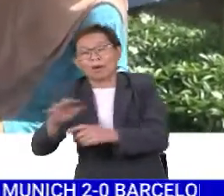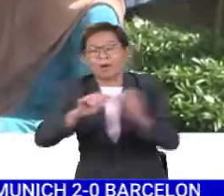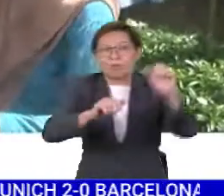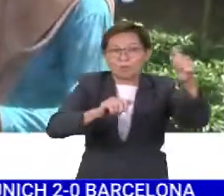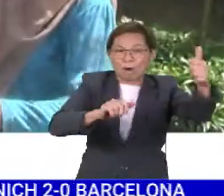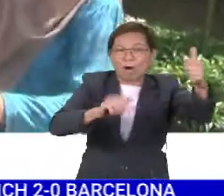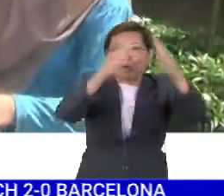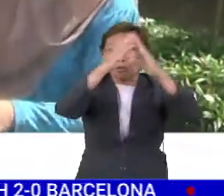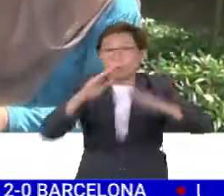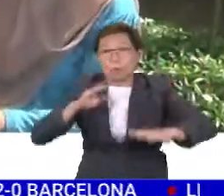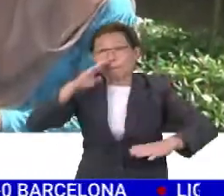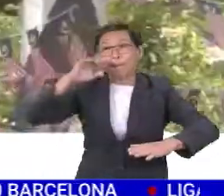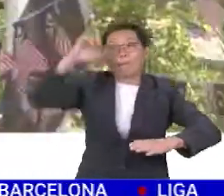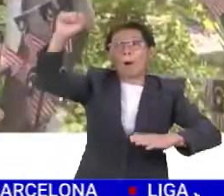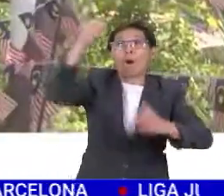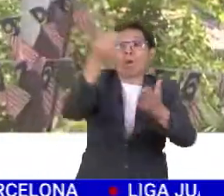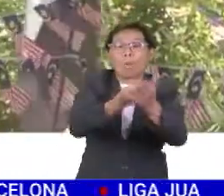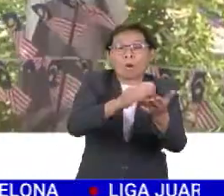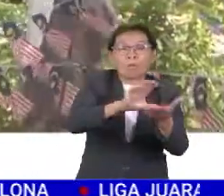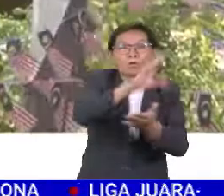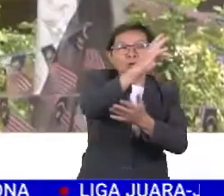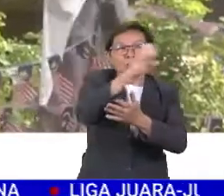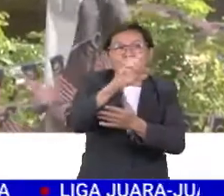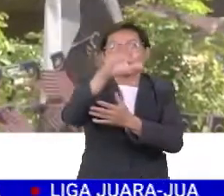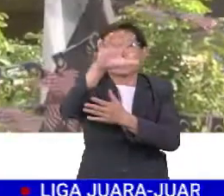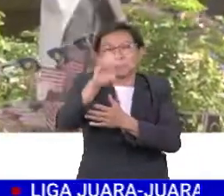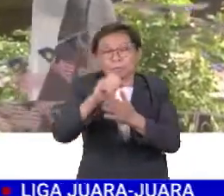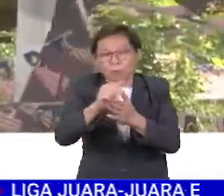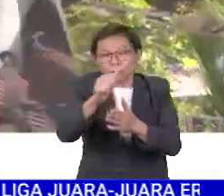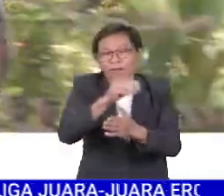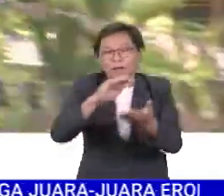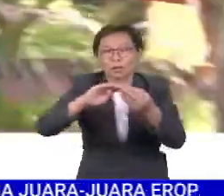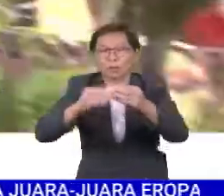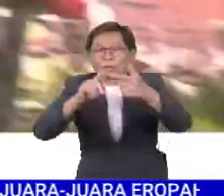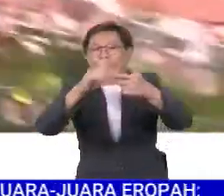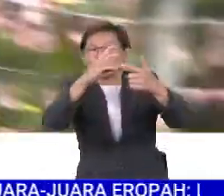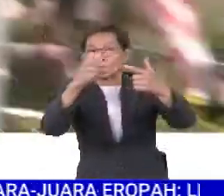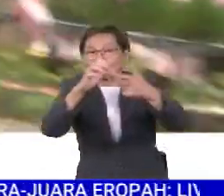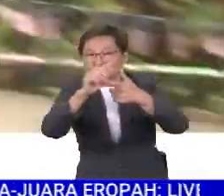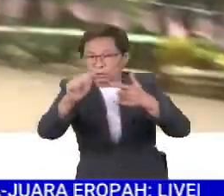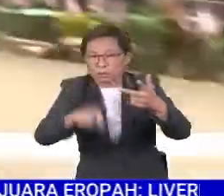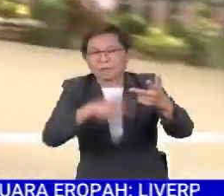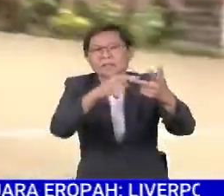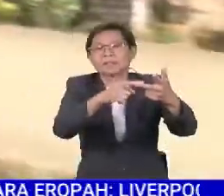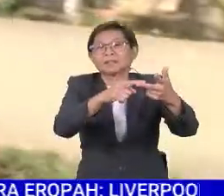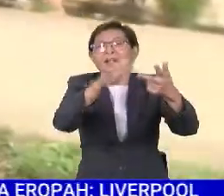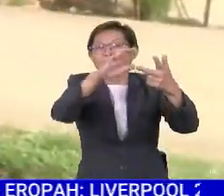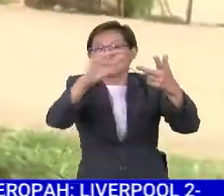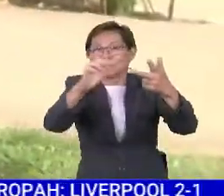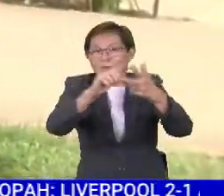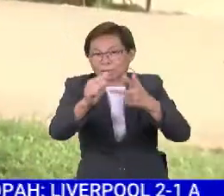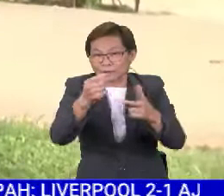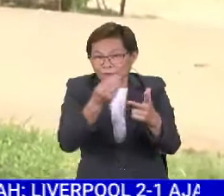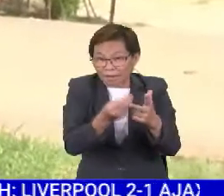bagi kategori Rumah Merdeka membawa pulang wang tunai RM750, tempat kedua RM600 dan tempat ketiga